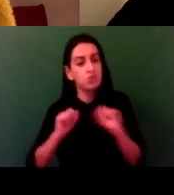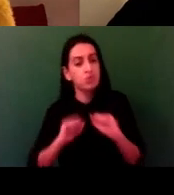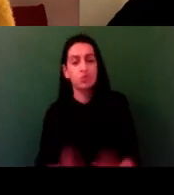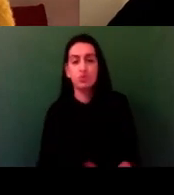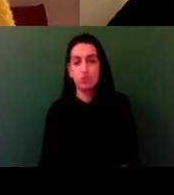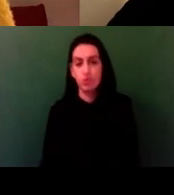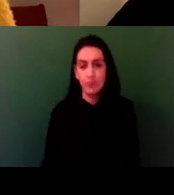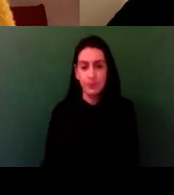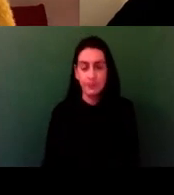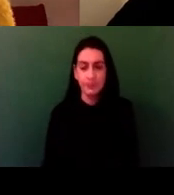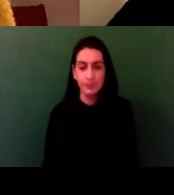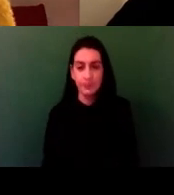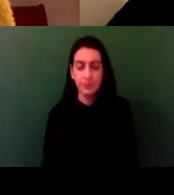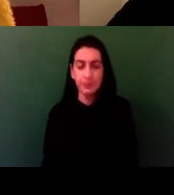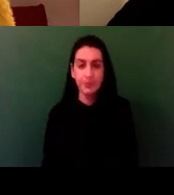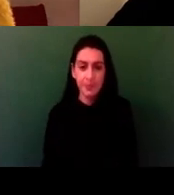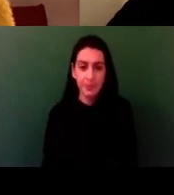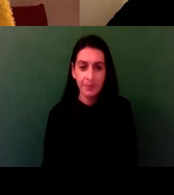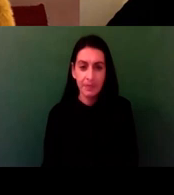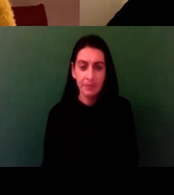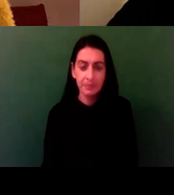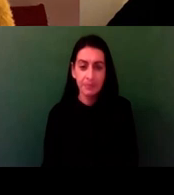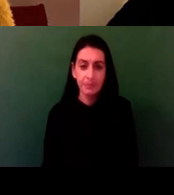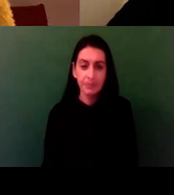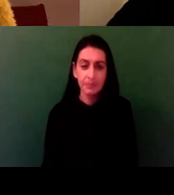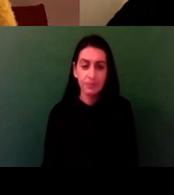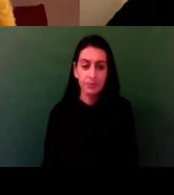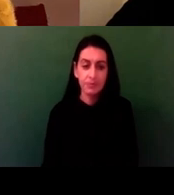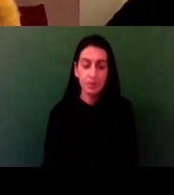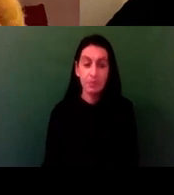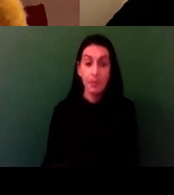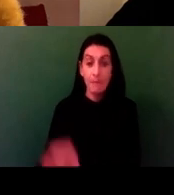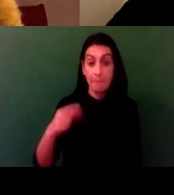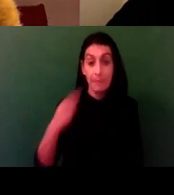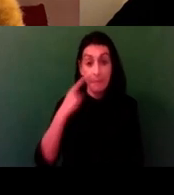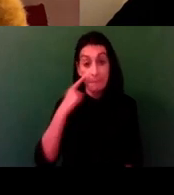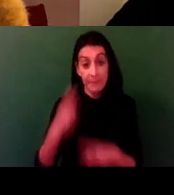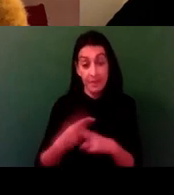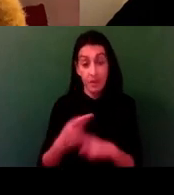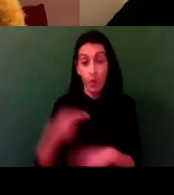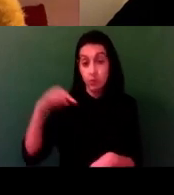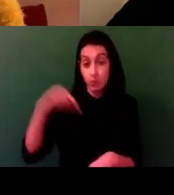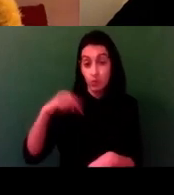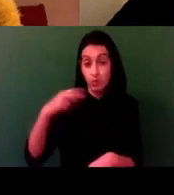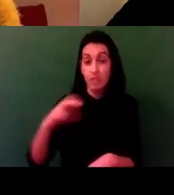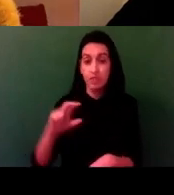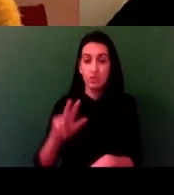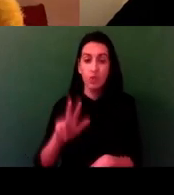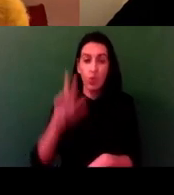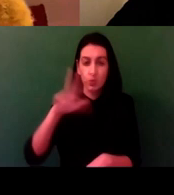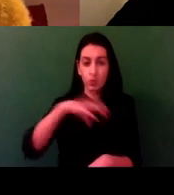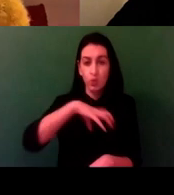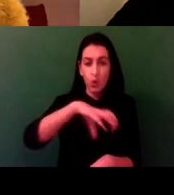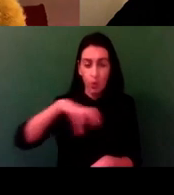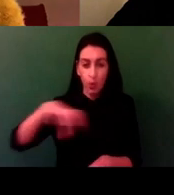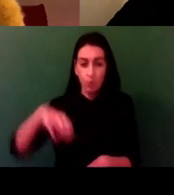da hatırlatmak ihtiyacı duydum. Yani özellikle bugünkü üç oturumun kamusal alan ve demokrasi başlığıyla başlaması, biraz